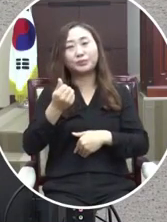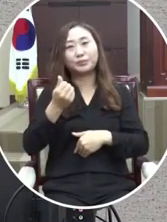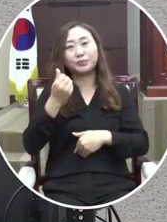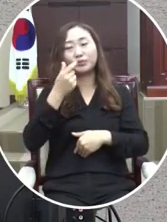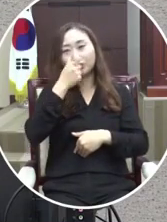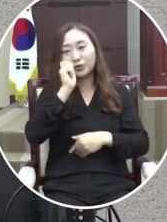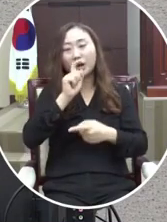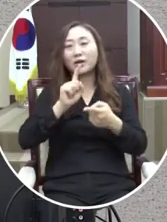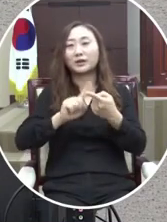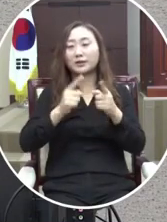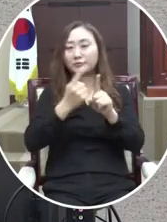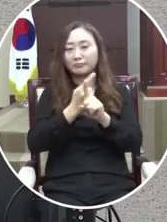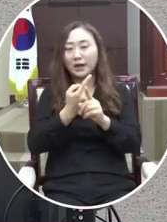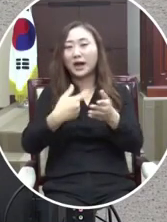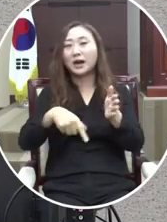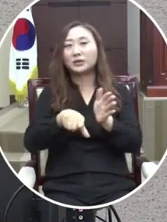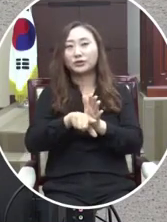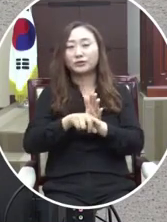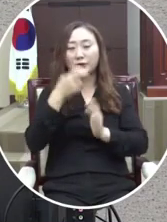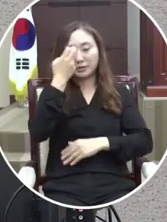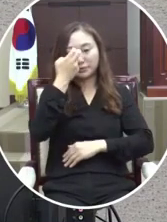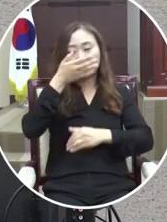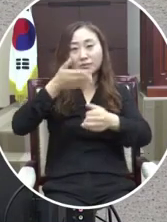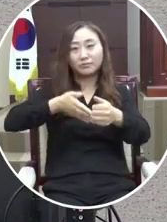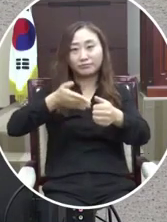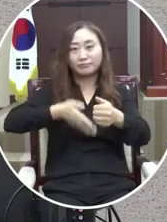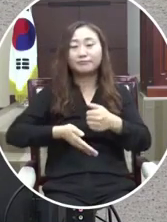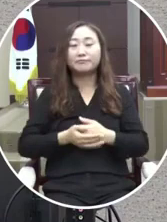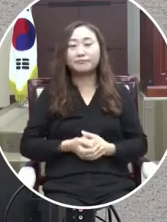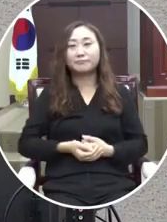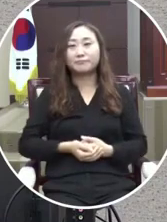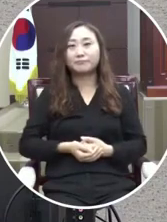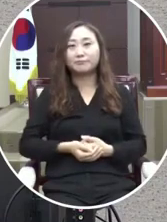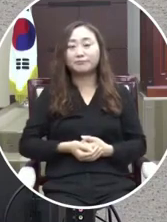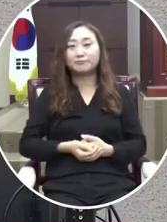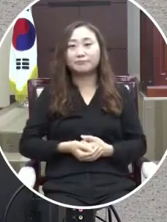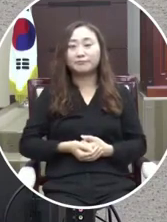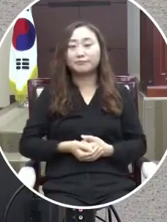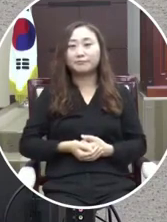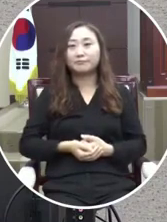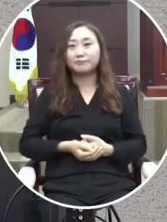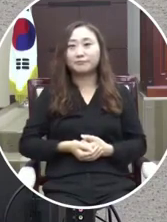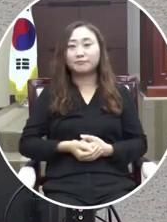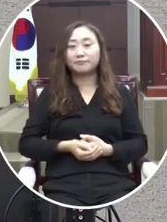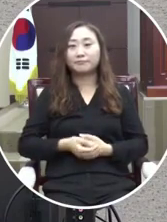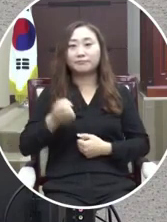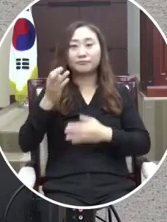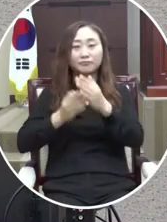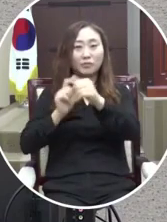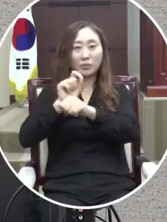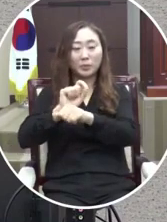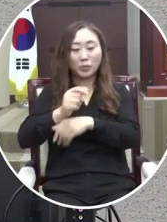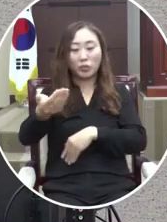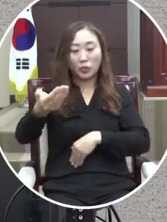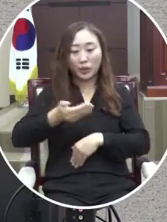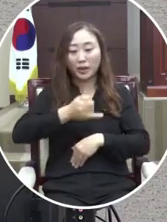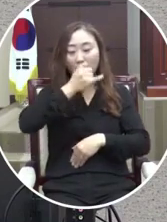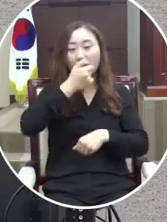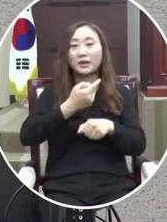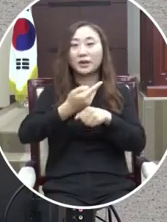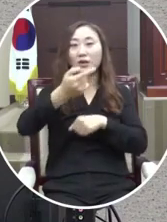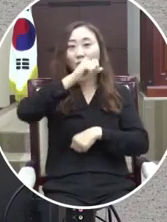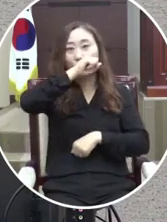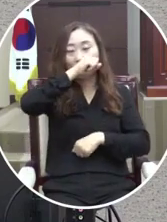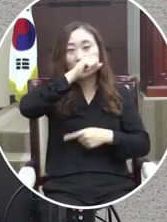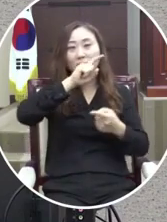사항이 개선될 수 있도록 철저하게 감사에 임하여 주시기 바랍니다. 집행부에서 제출한 내년도